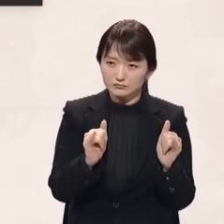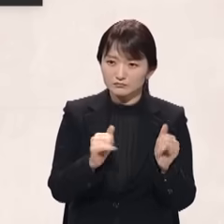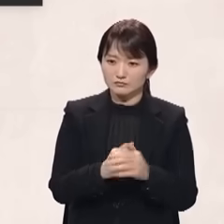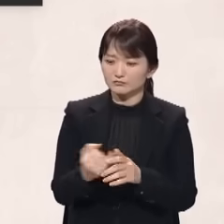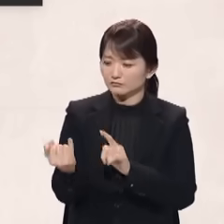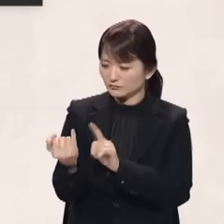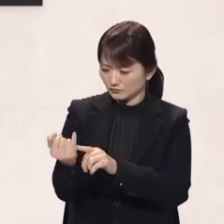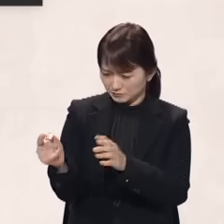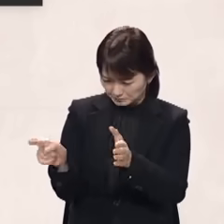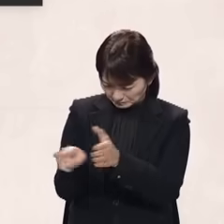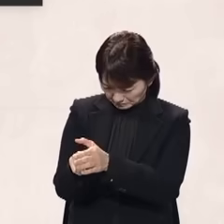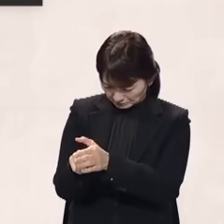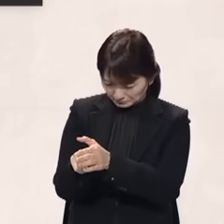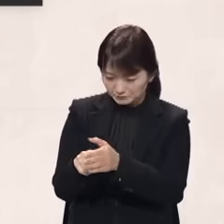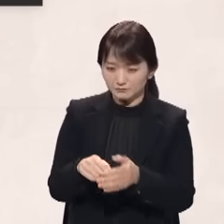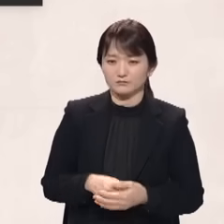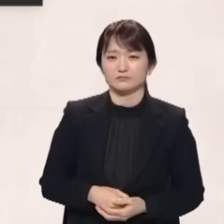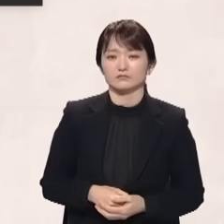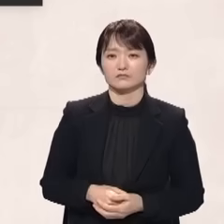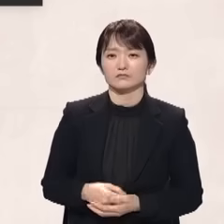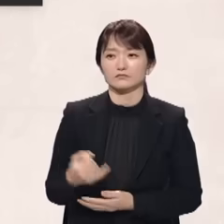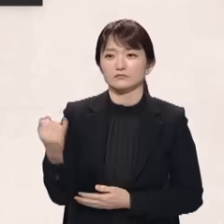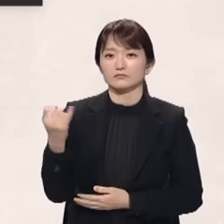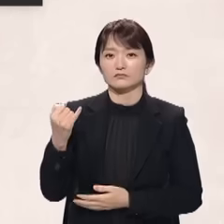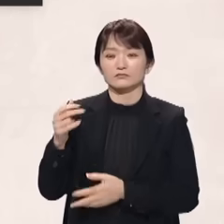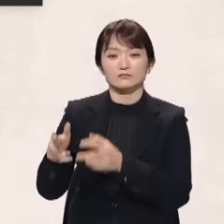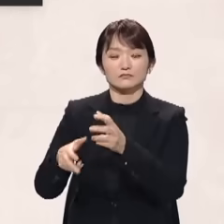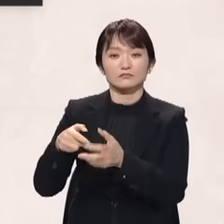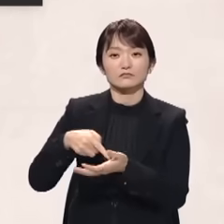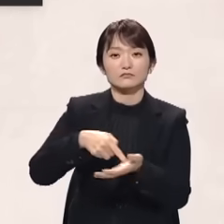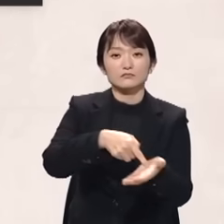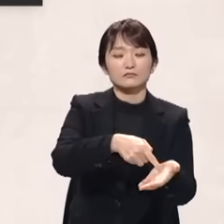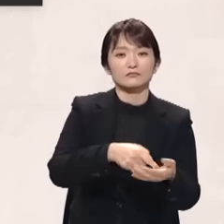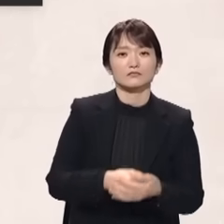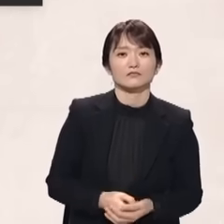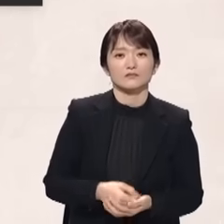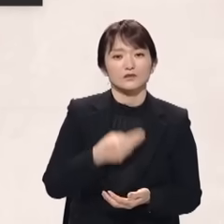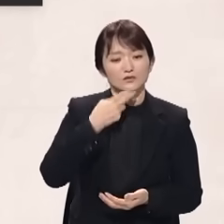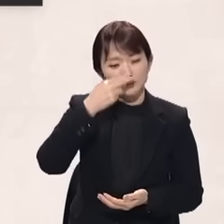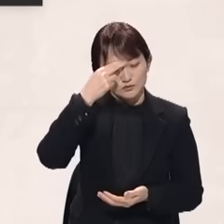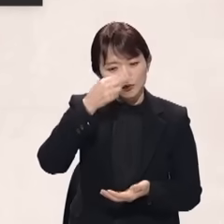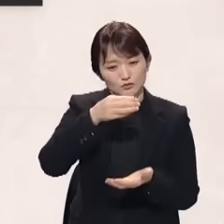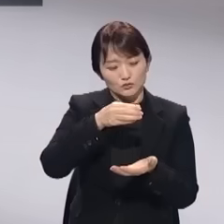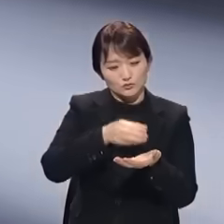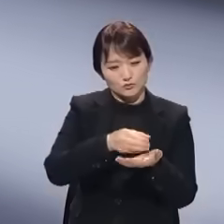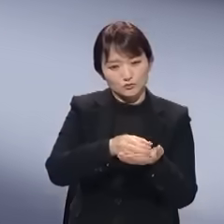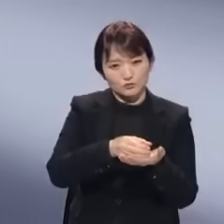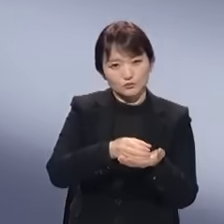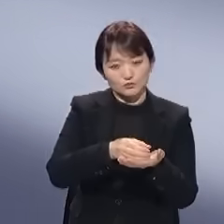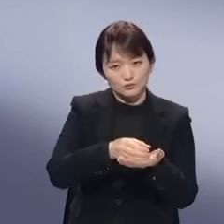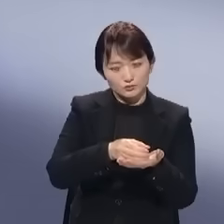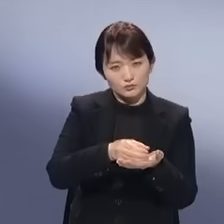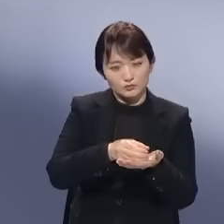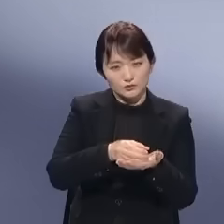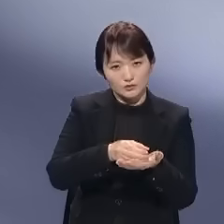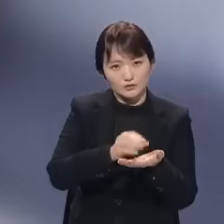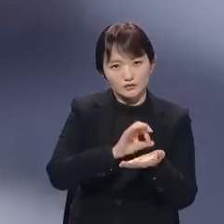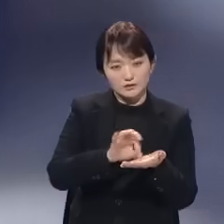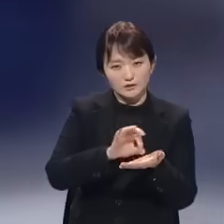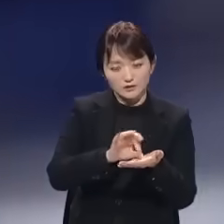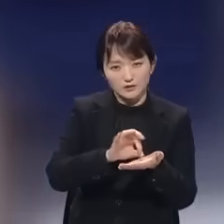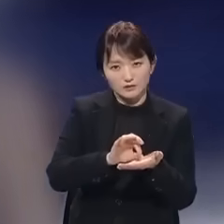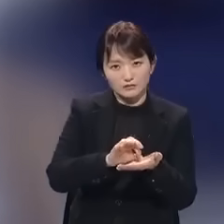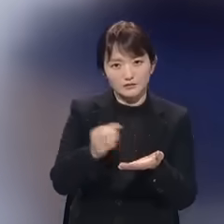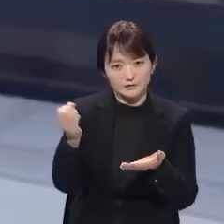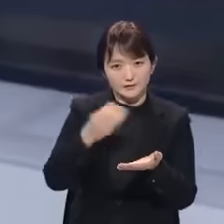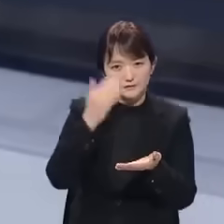수밖에 없었던 겁니다. 이 여성이 내세운 사업은 이랬습니다. 쓰고 난 술병 같은 걸 세척을 해서 다시 납품하는 사업이 있다. 여기에